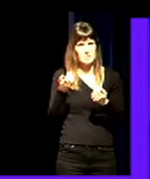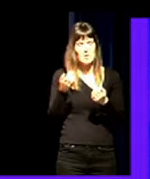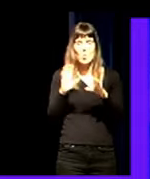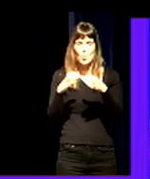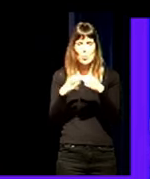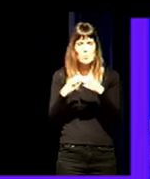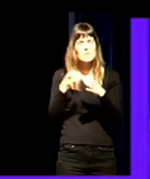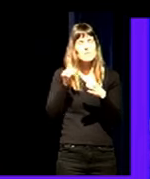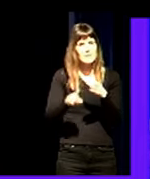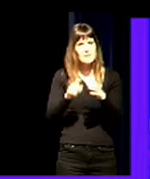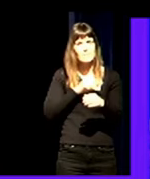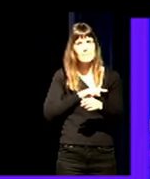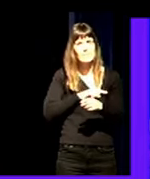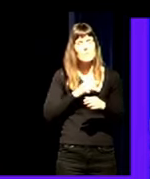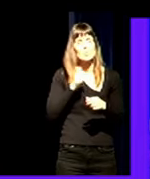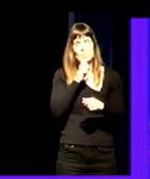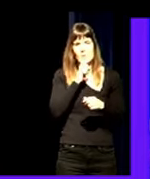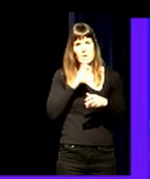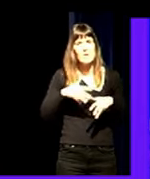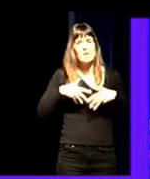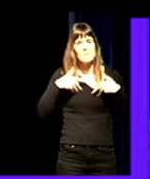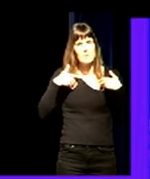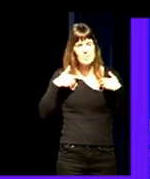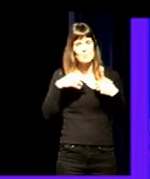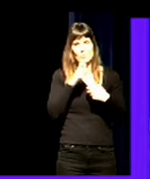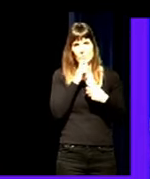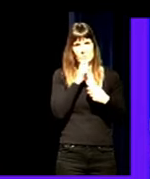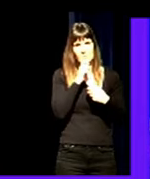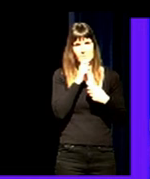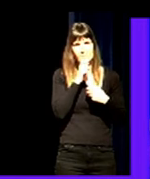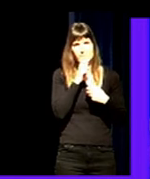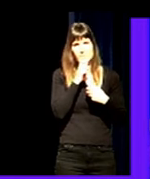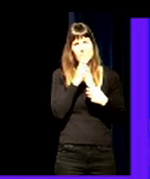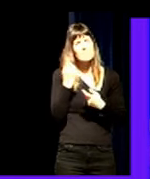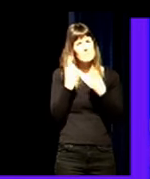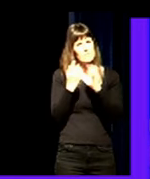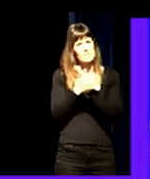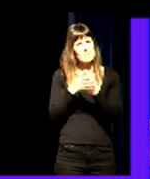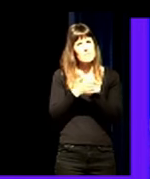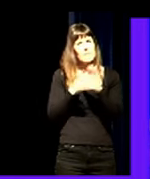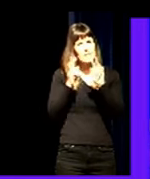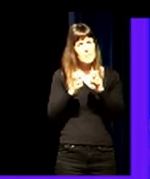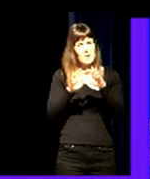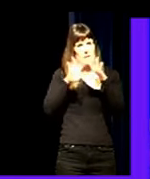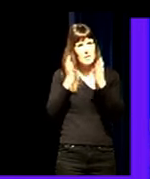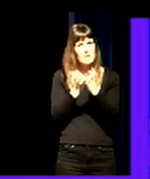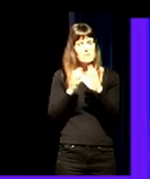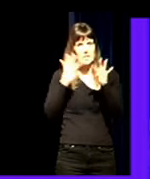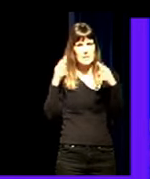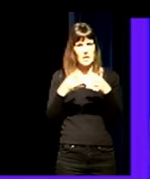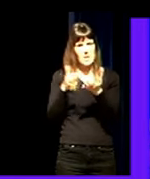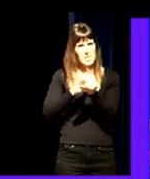da, eta ezkena hori bai, egia da asko egin doa, egin doa, mundu zitalari buruz, baina ezkenean, hasiko naiz, hasi